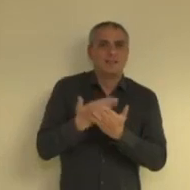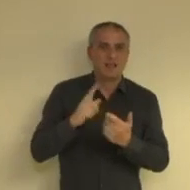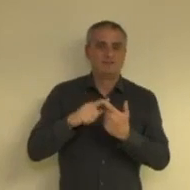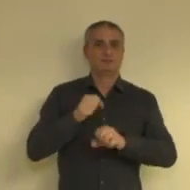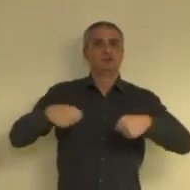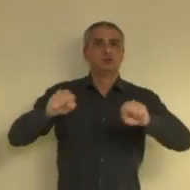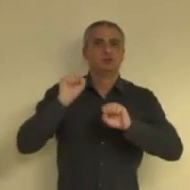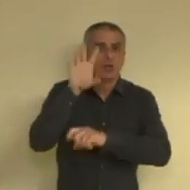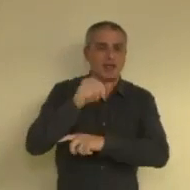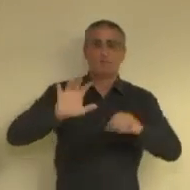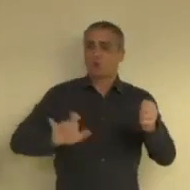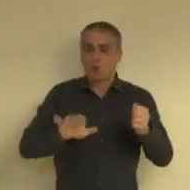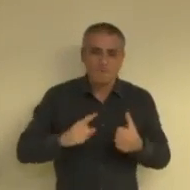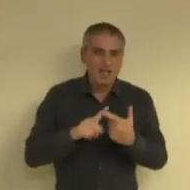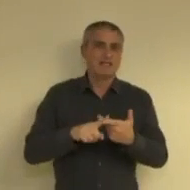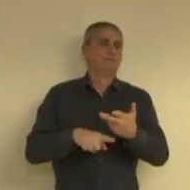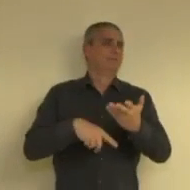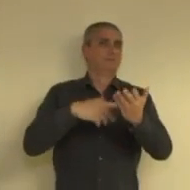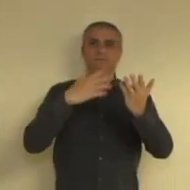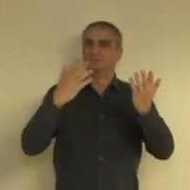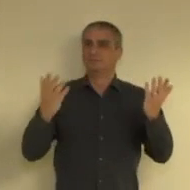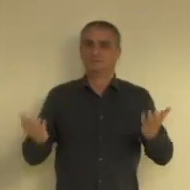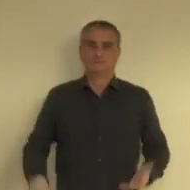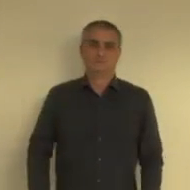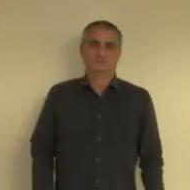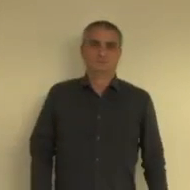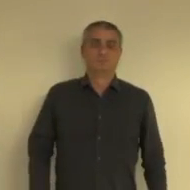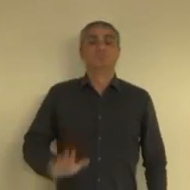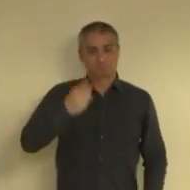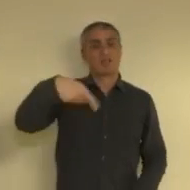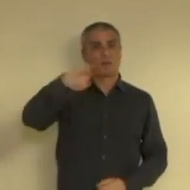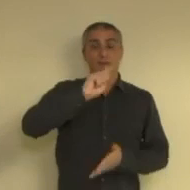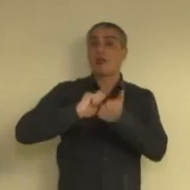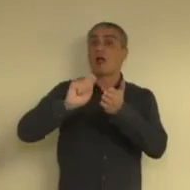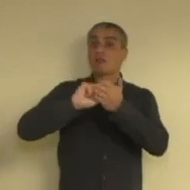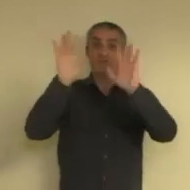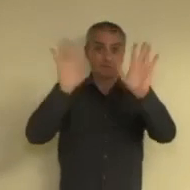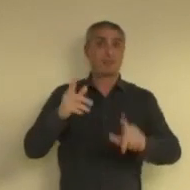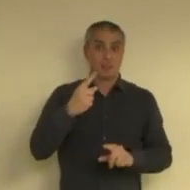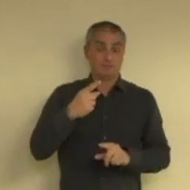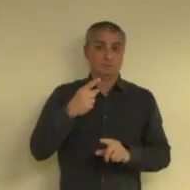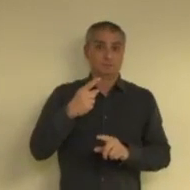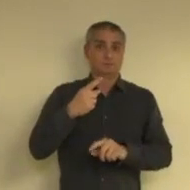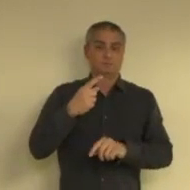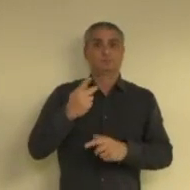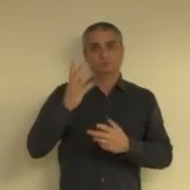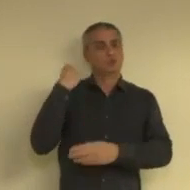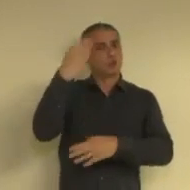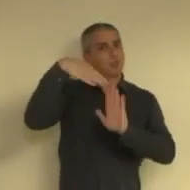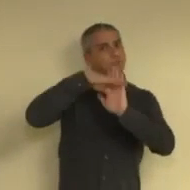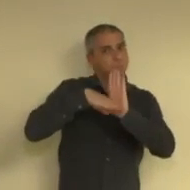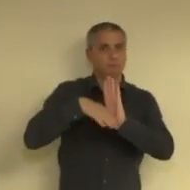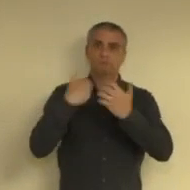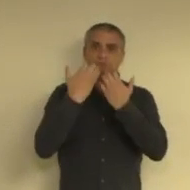למתנדבים, לשליחים, לקופאים, לקופאיות, גם לכם, הכתבים באולפנים שמעבירים את